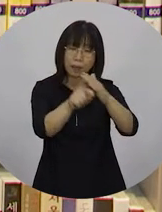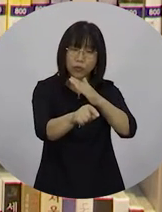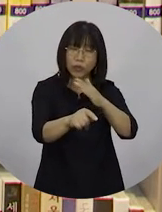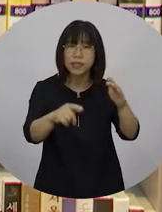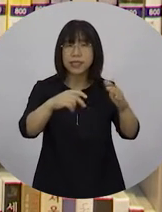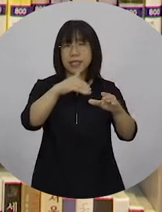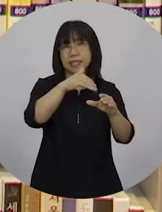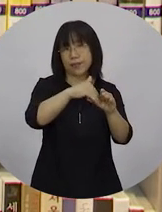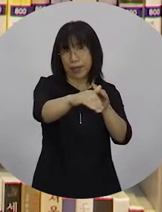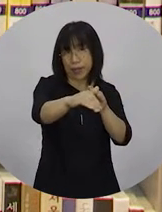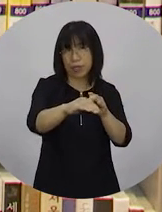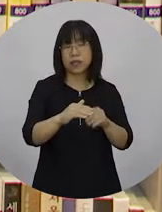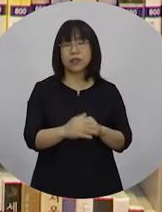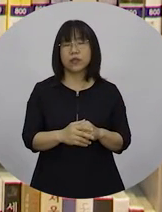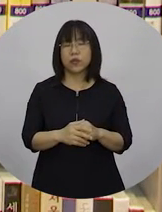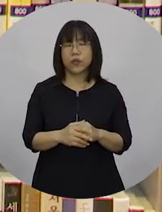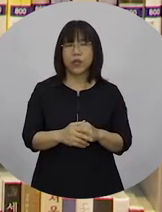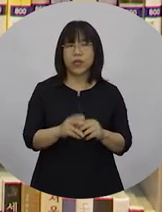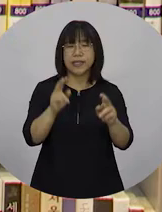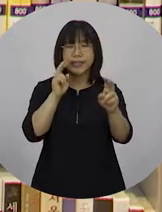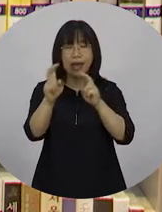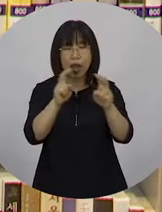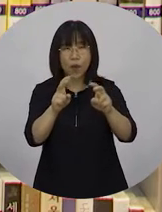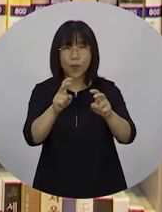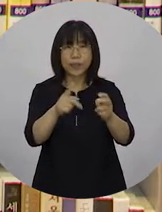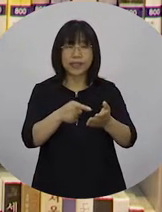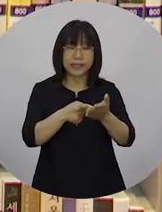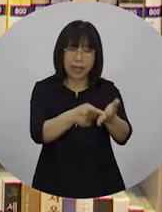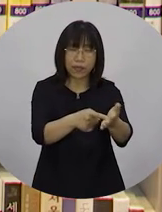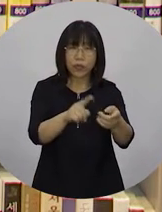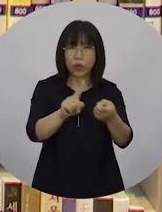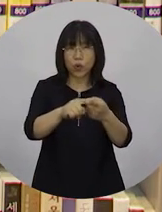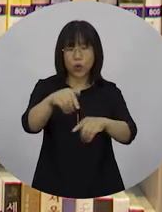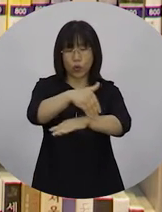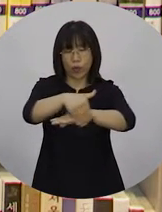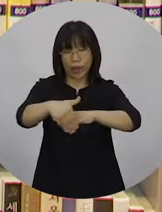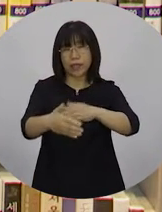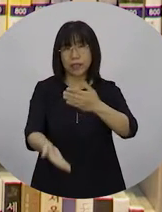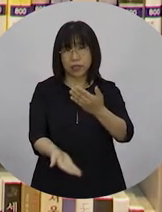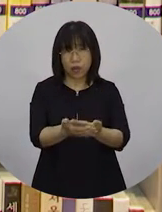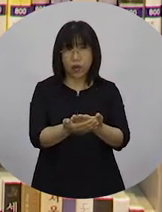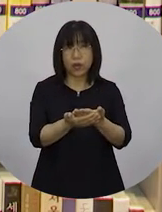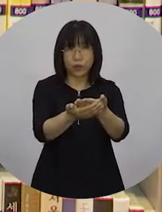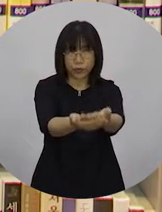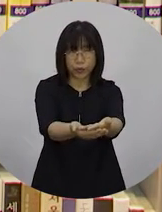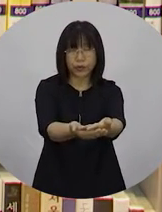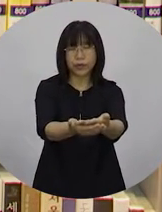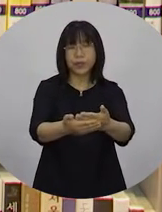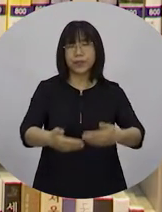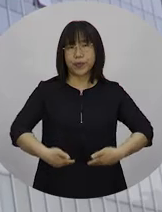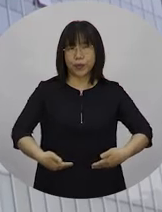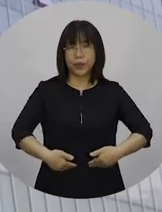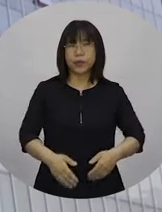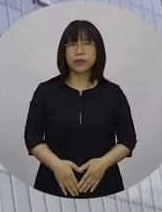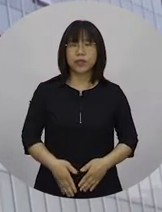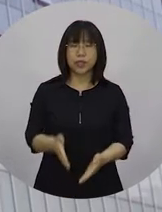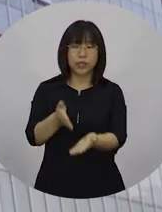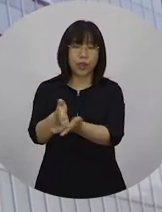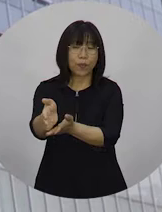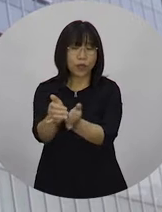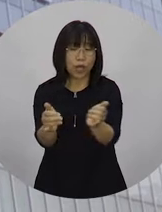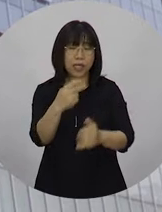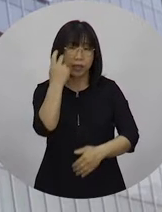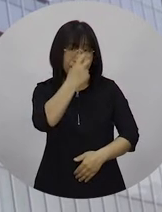방문하거나 이메일로 신청하면 되고 사업 제안서, 사업 계획서 등도 함께 제출하셔야 합니다.